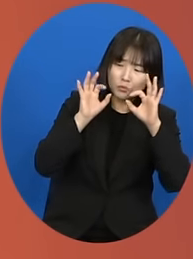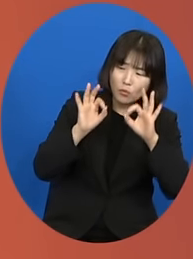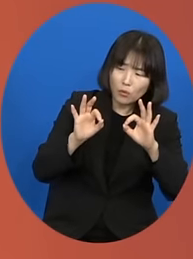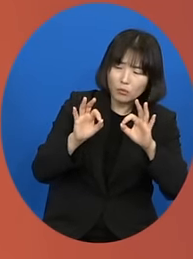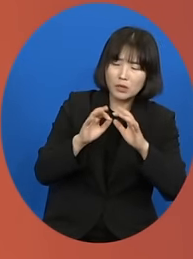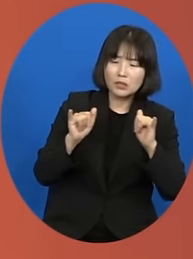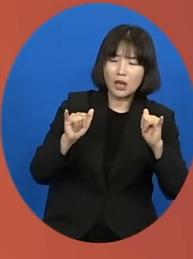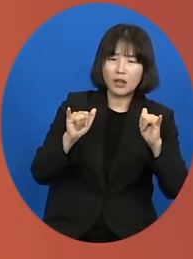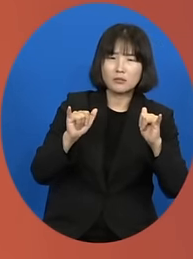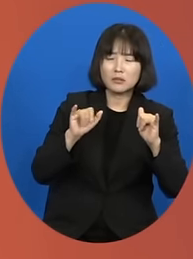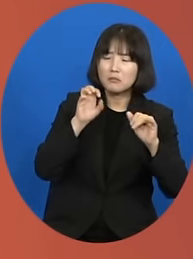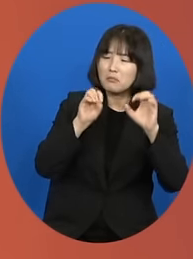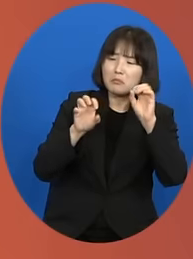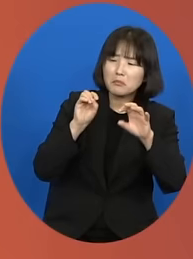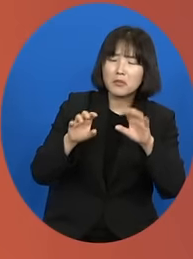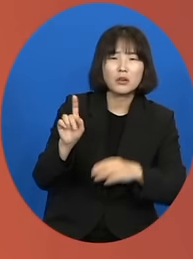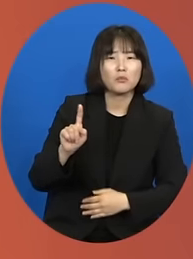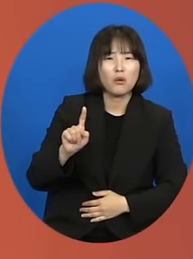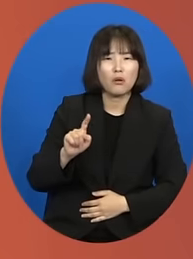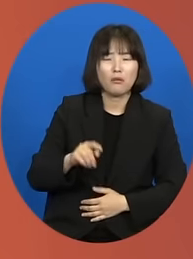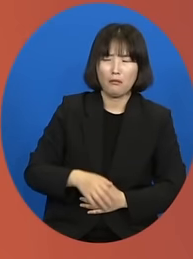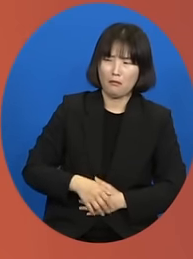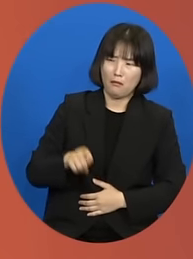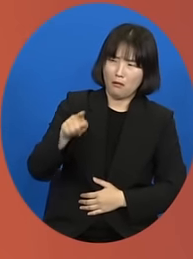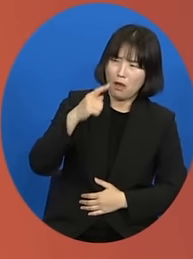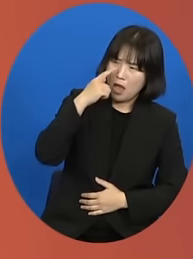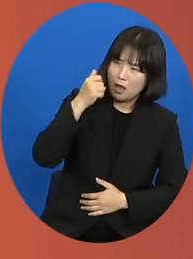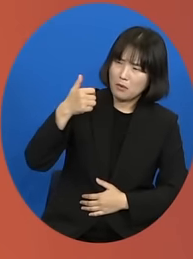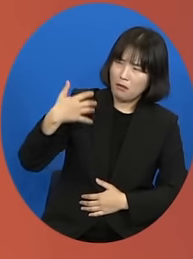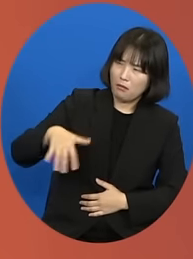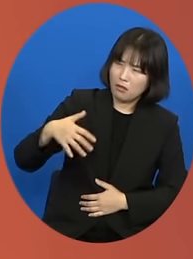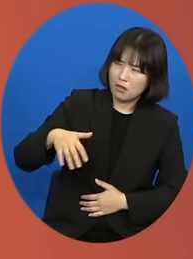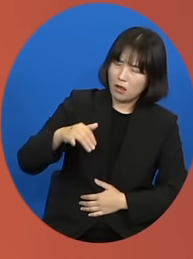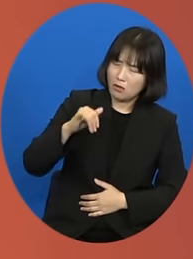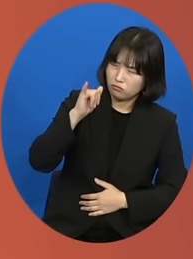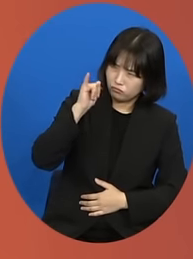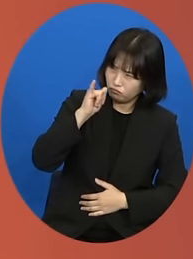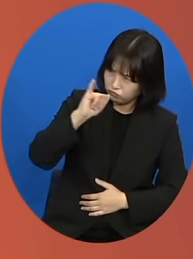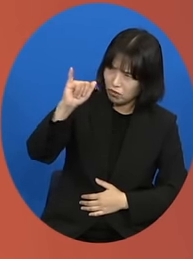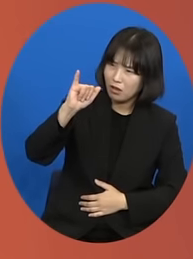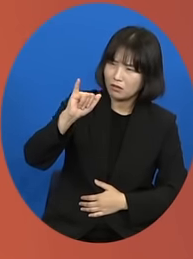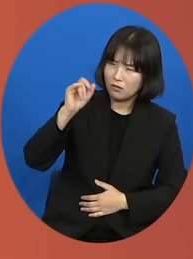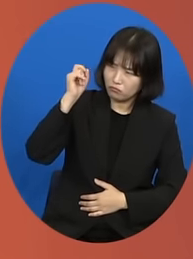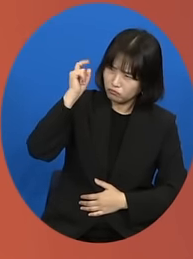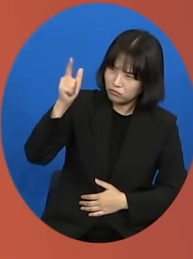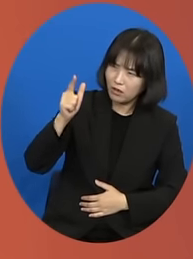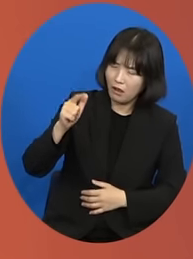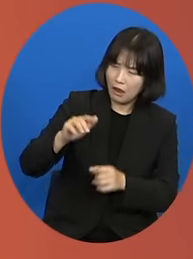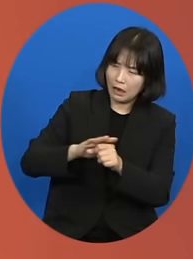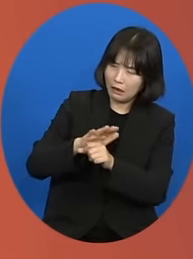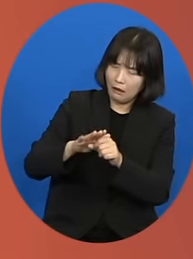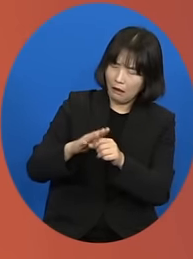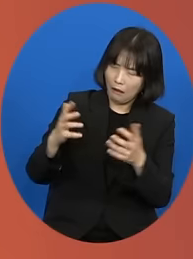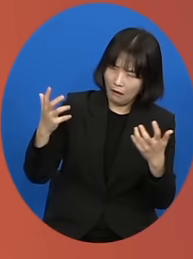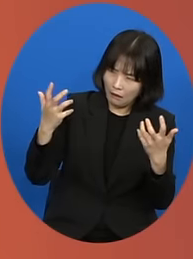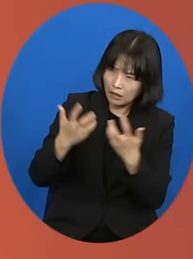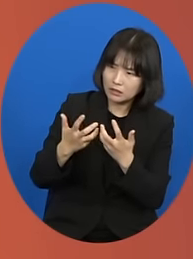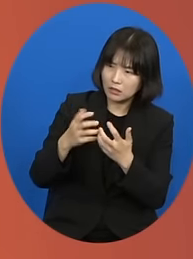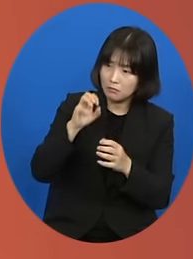뭐라고 얘기했을까요? 아, 저 아버지 참 대단하다, 훌륭하다, 참 위대하다, 사랑이 넘친다라고